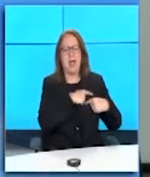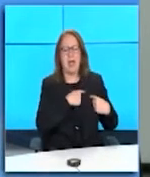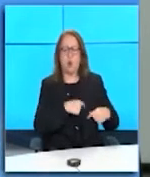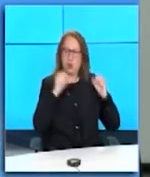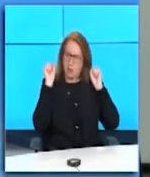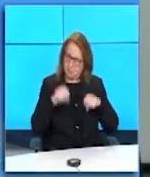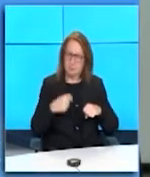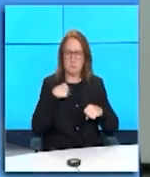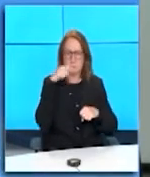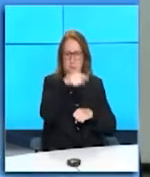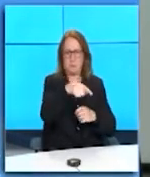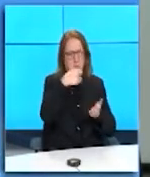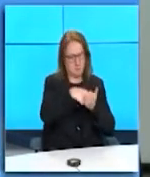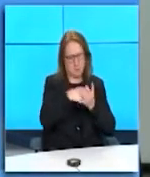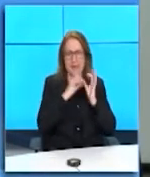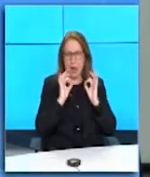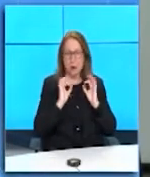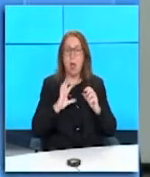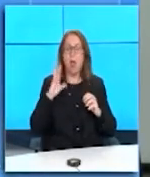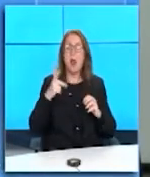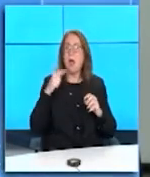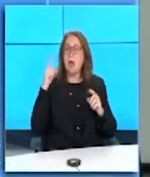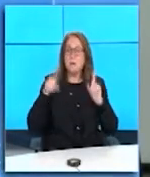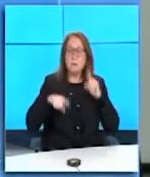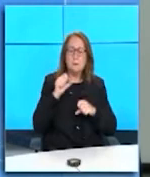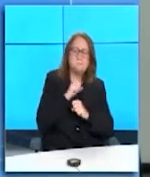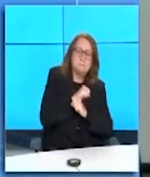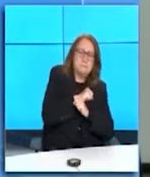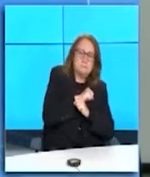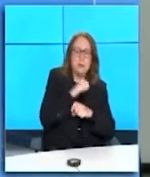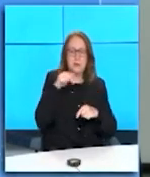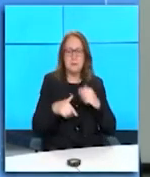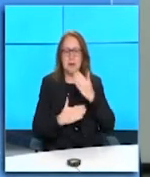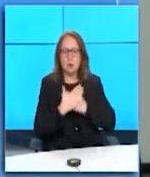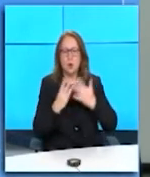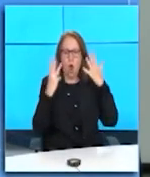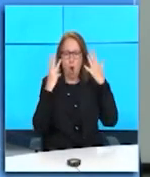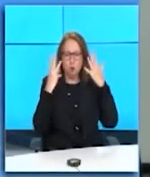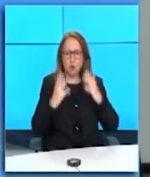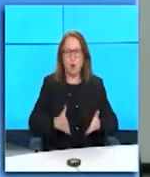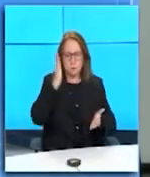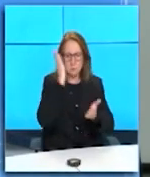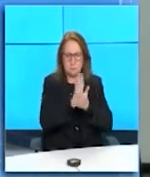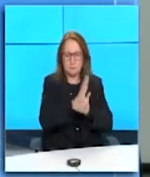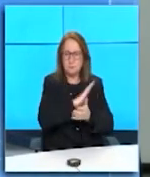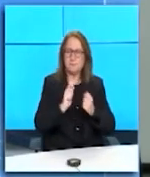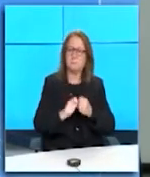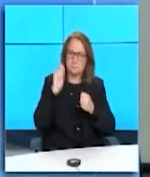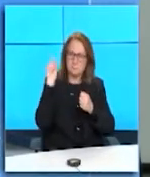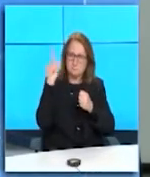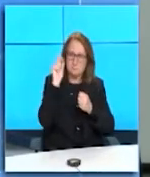το μέτρο της επίταξης υπηρεσιών από σήμερα το πρωί, 8 η ώρα το πρωί, και αποστέλλονται